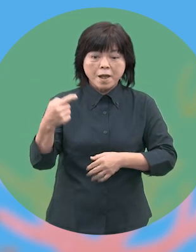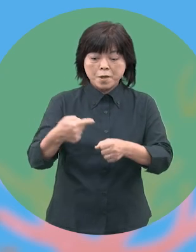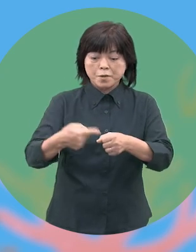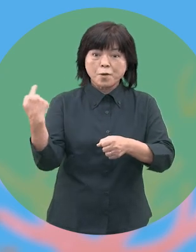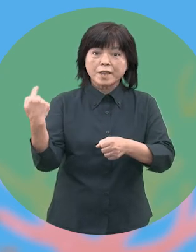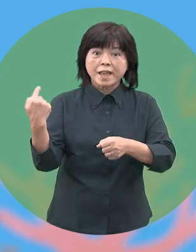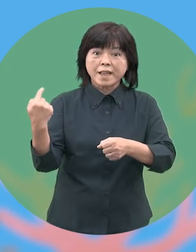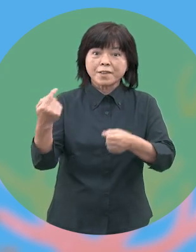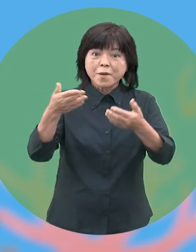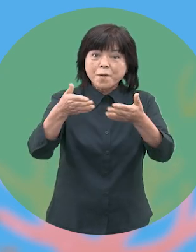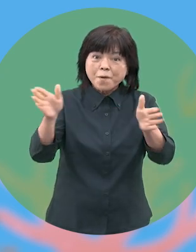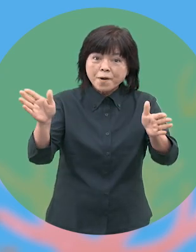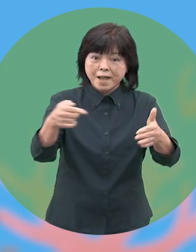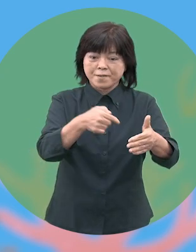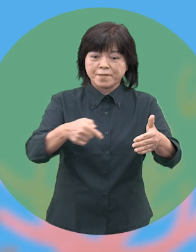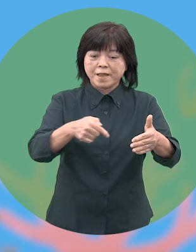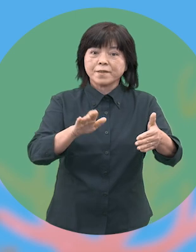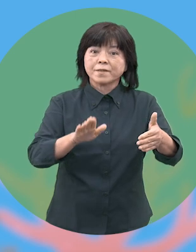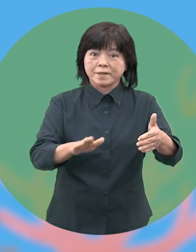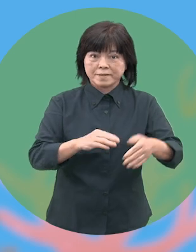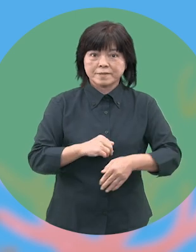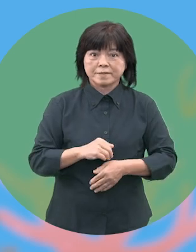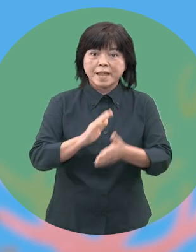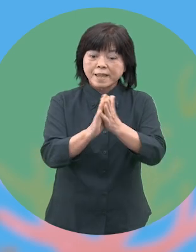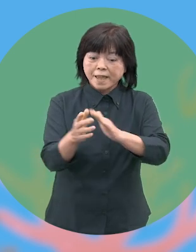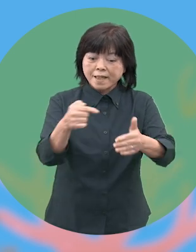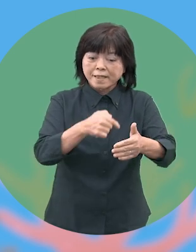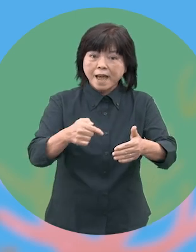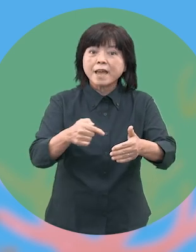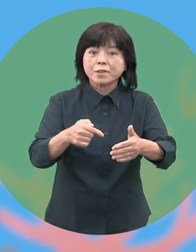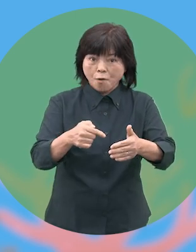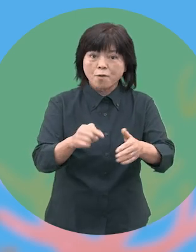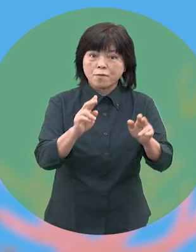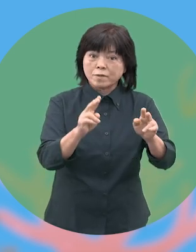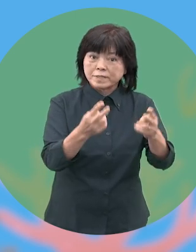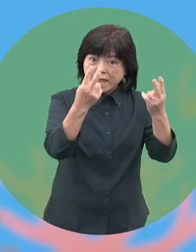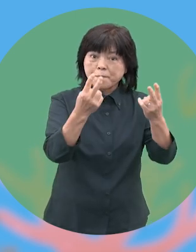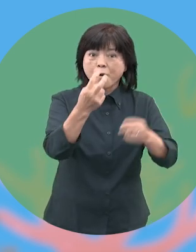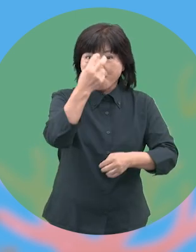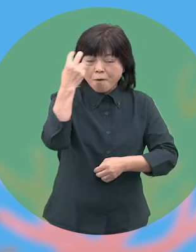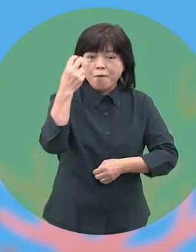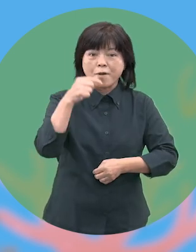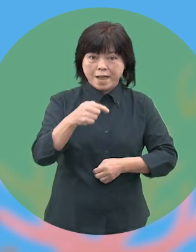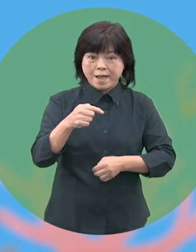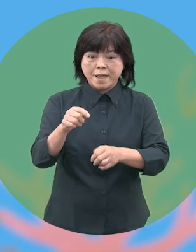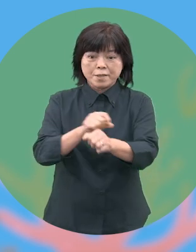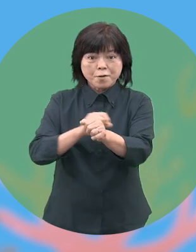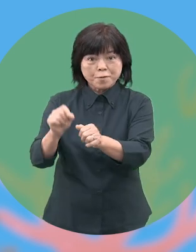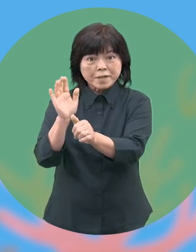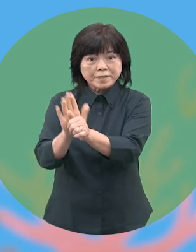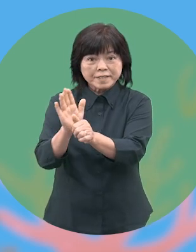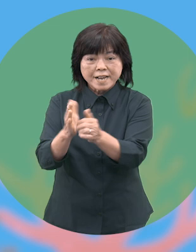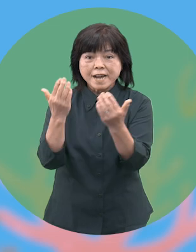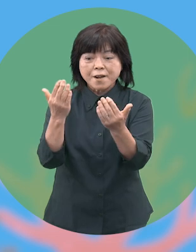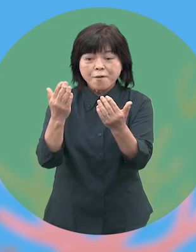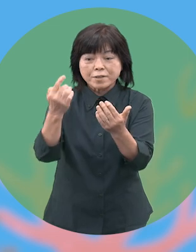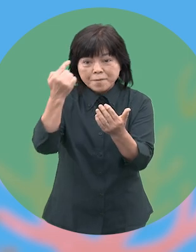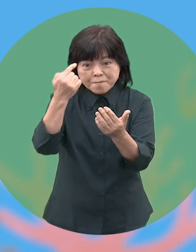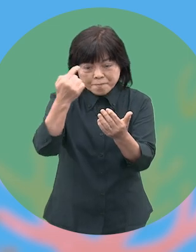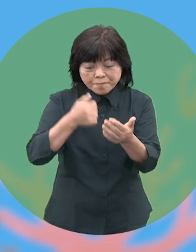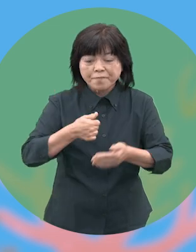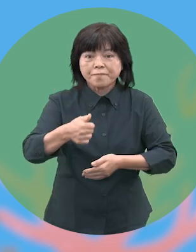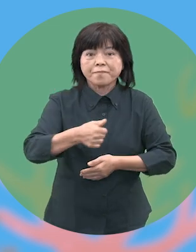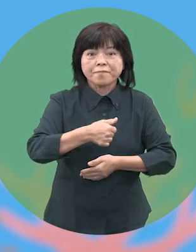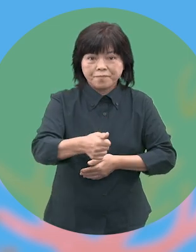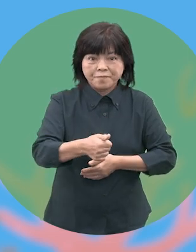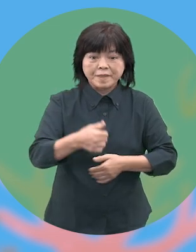度公開されたものです。県内の工業や商業などの専門高校や特別支援学校などに通